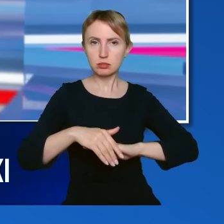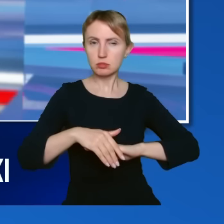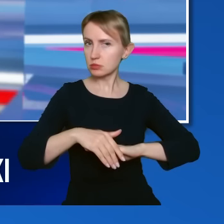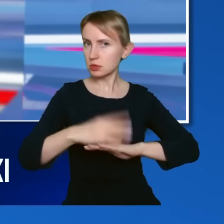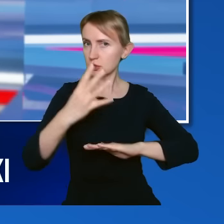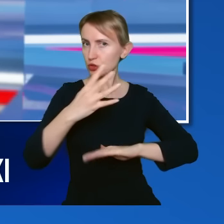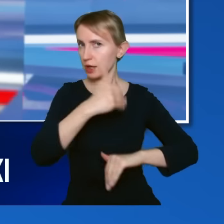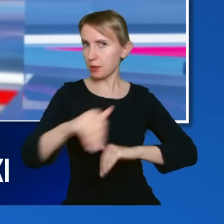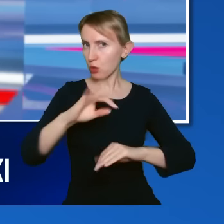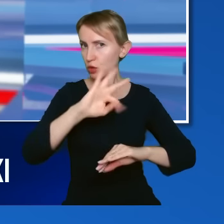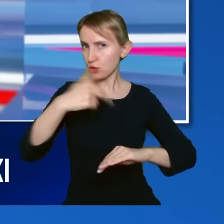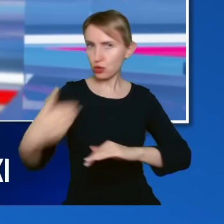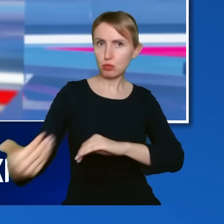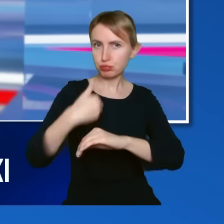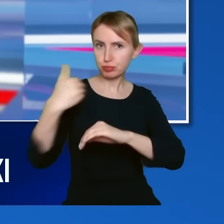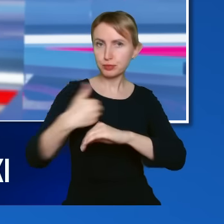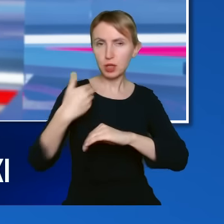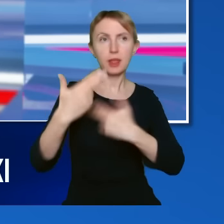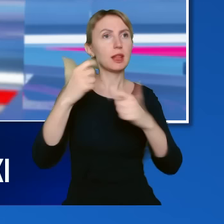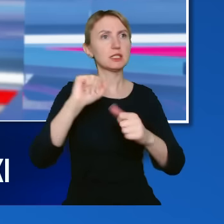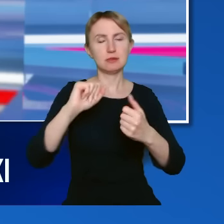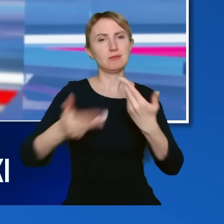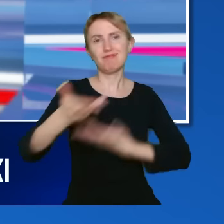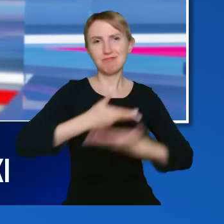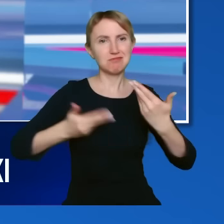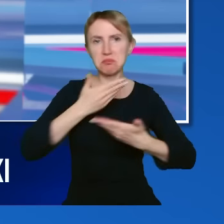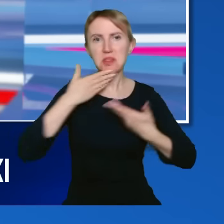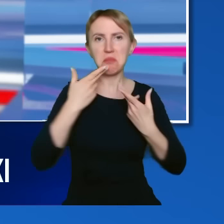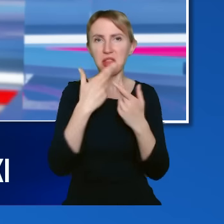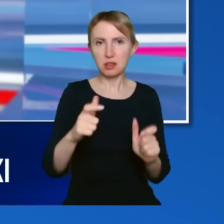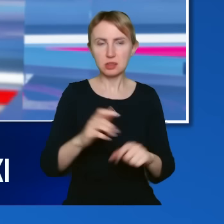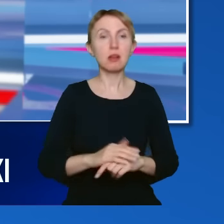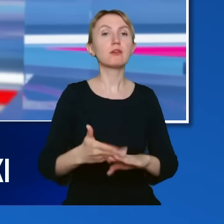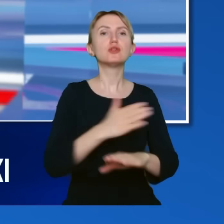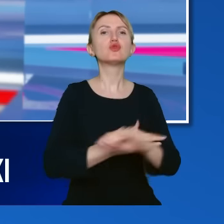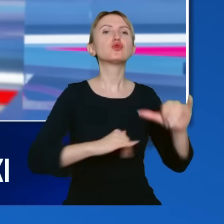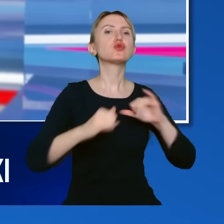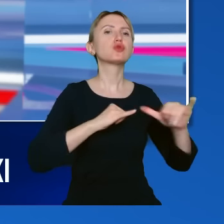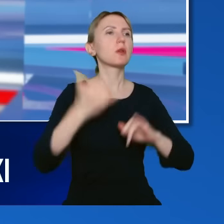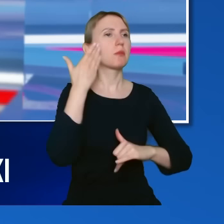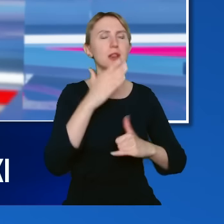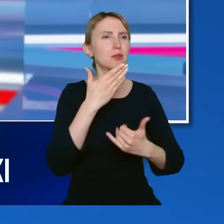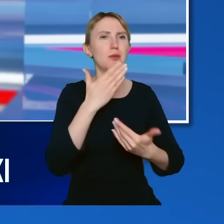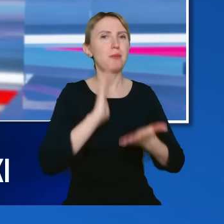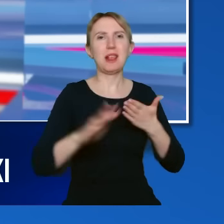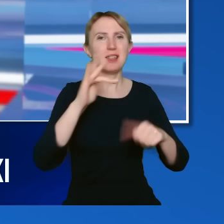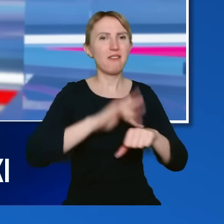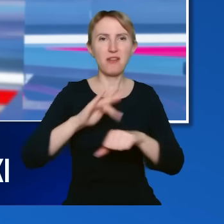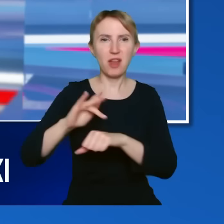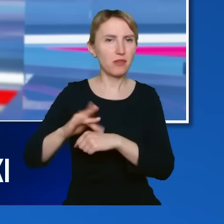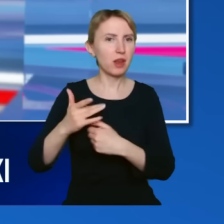ton i nic w zamian nie otrzymał. To znaczy o tym, że poprzedni rząd Zjednoczonej Prawicy był bardzo nieskuteczny i nie potrafił zadbać